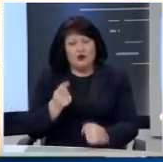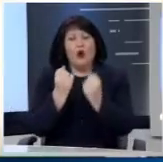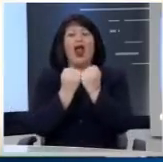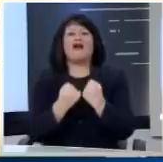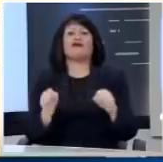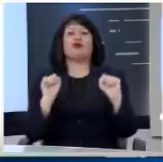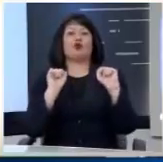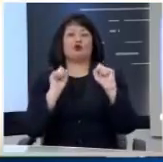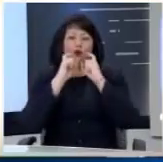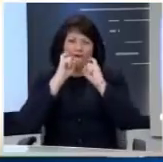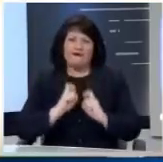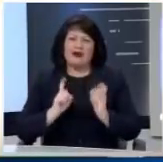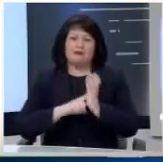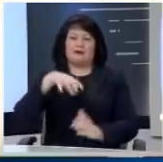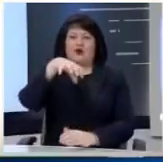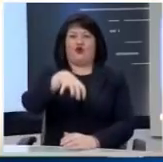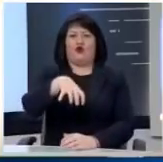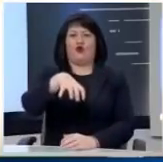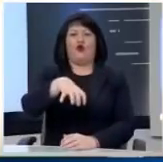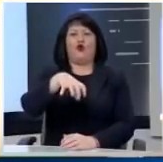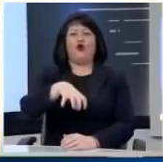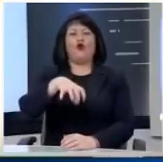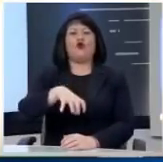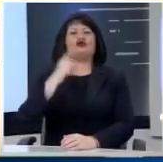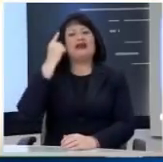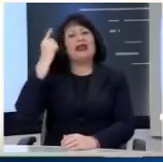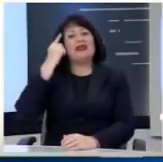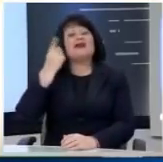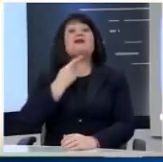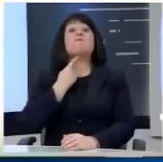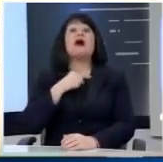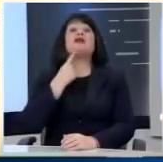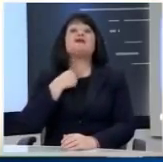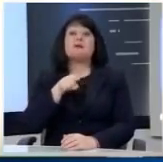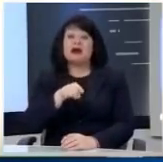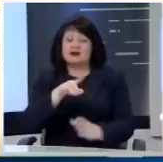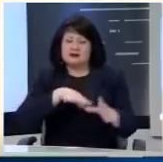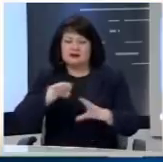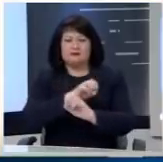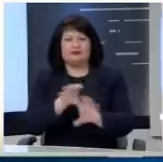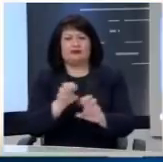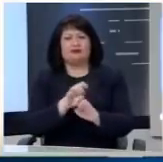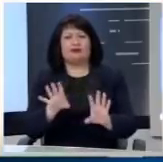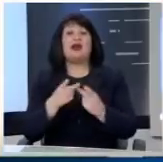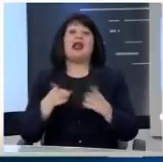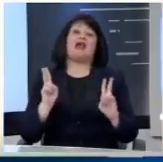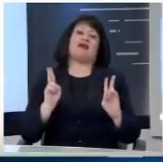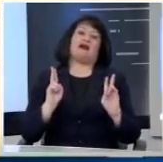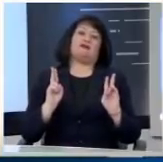οφείλει να είναι ένας χώρος όπου η διακίνηση των ιδεών, μας αρέσουν ή δεν μας αρέσουν αυτές οι ιδέες, θα είναι